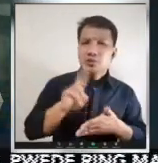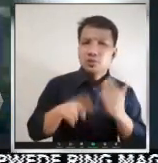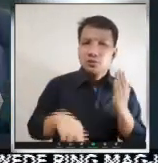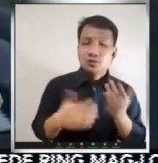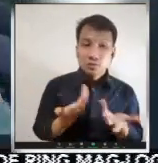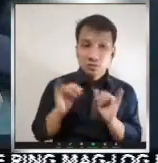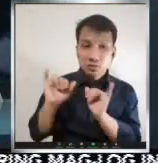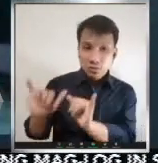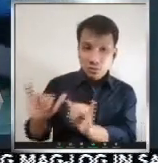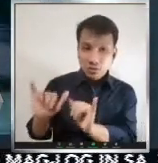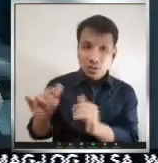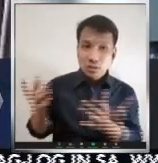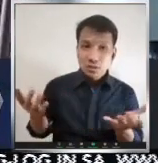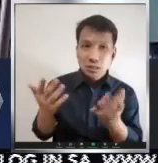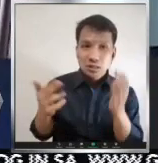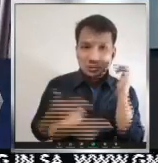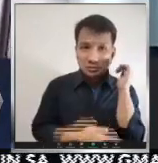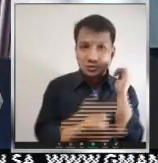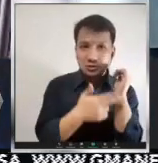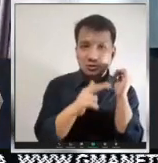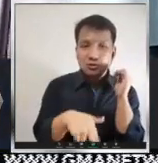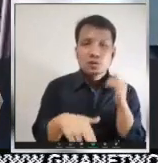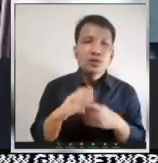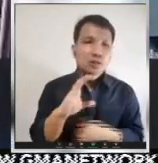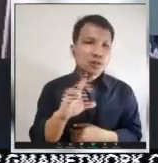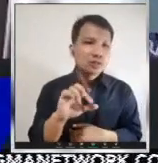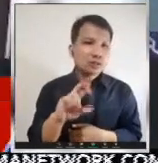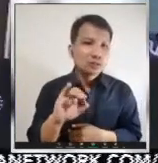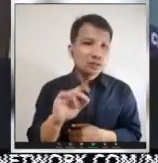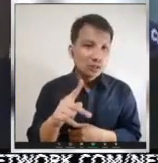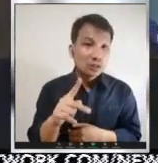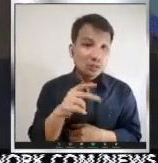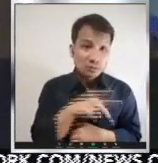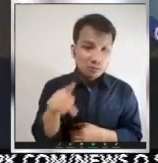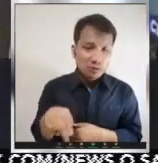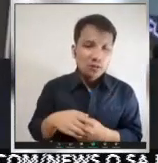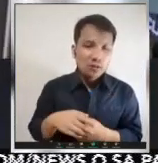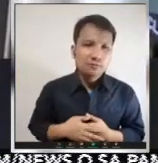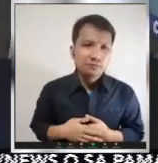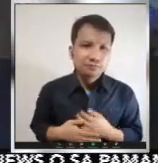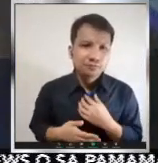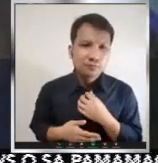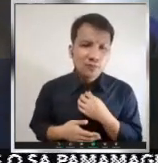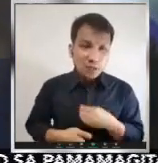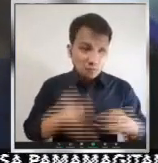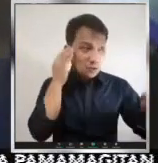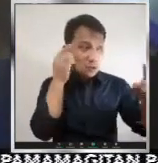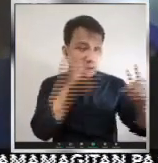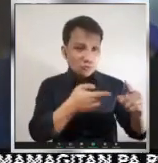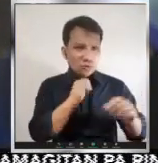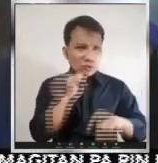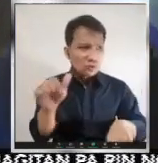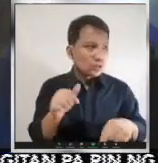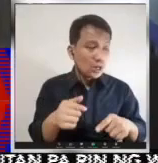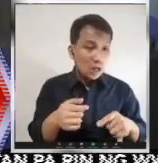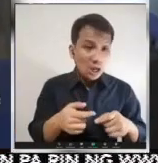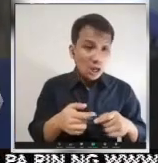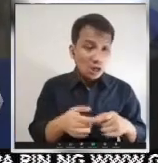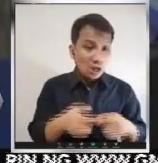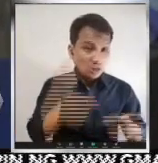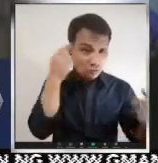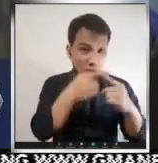sa isang hotel sa Clark. Po, ang objective po natin, hindi gagampas ng 5 araw ang kanilang ano. Kapag sila yung